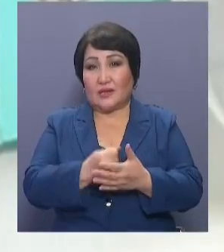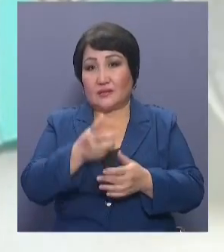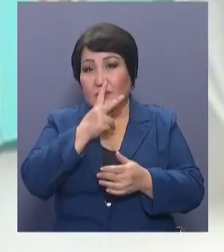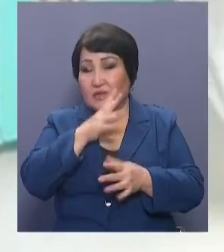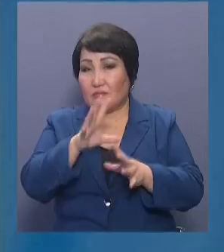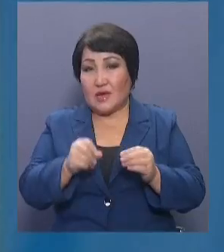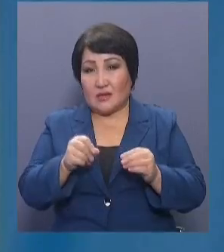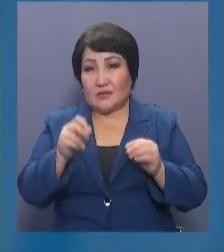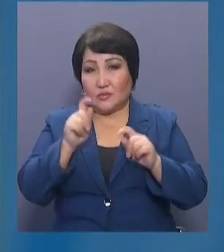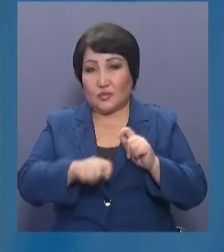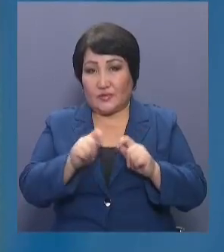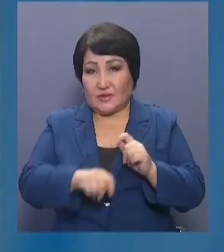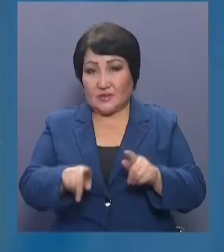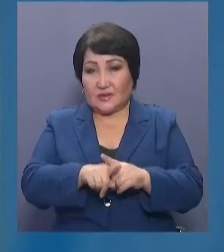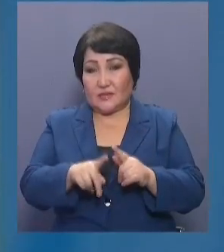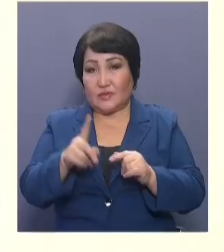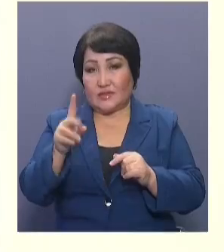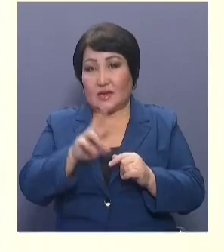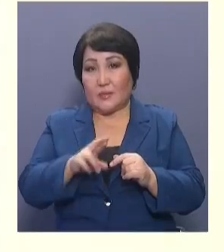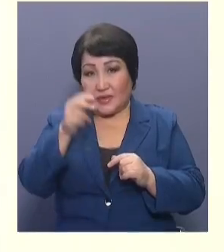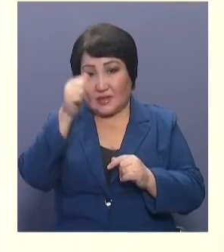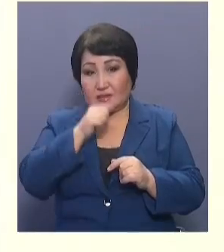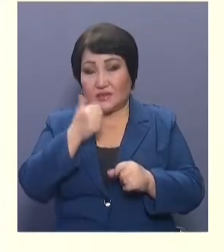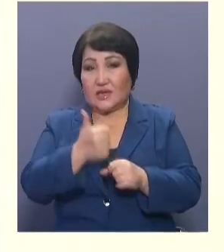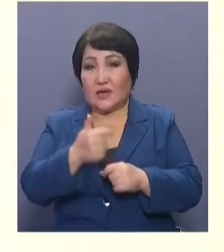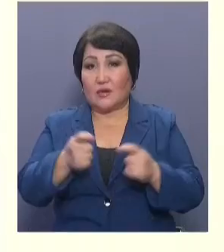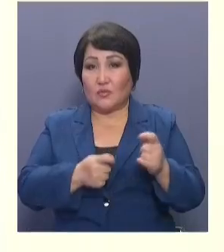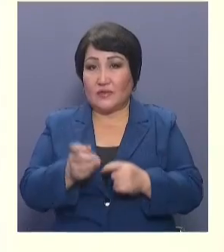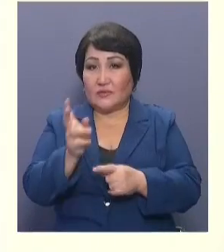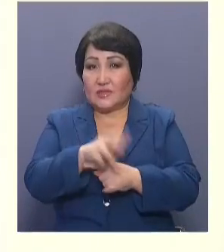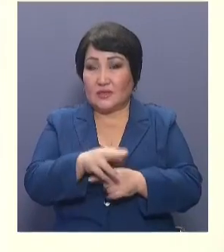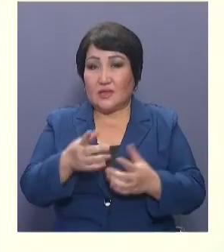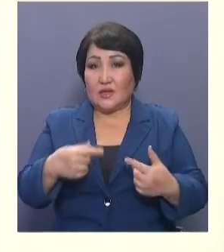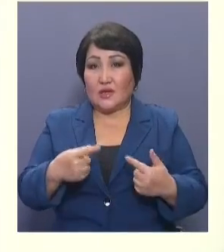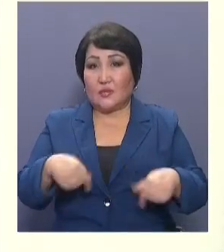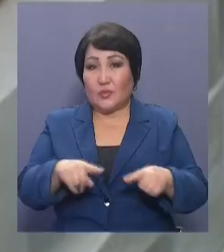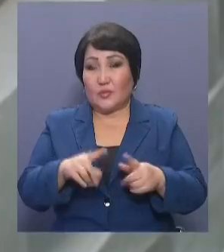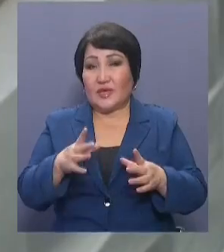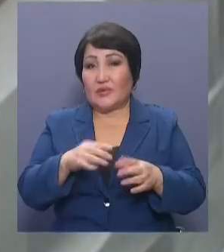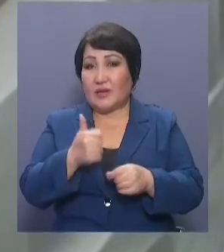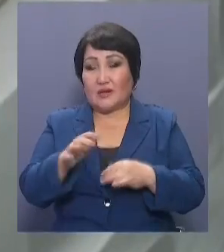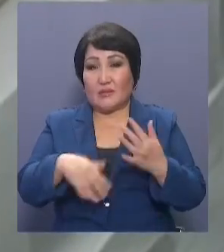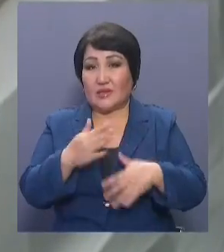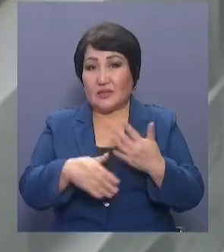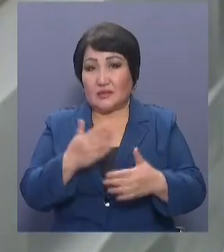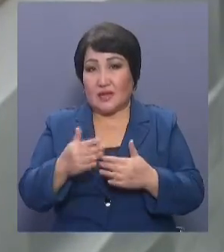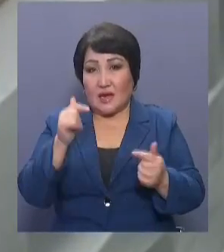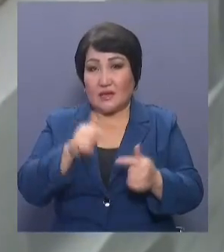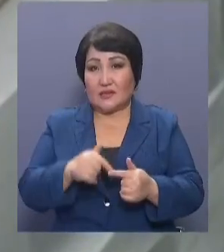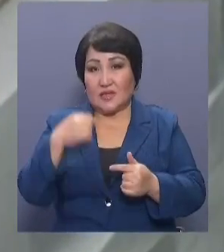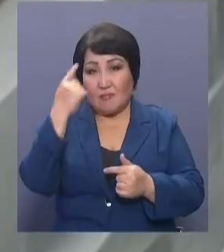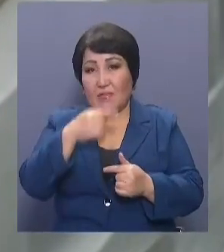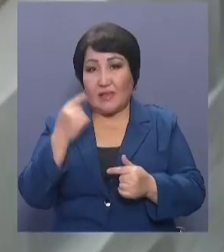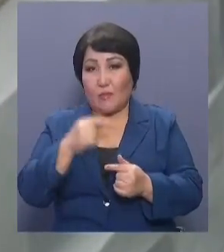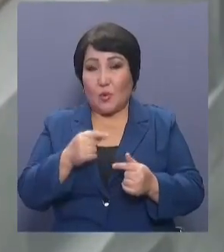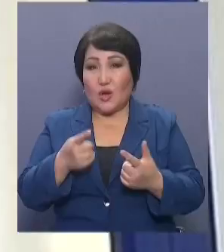салайық, даулы компанияға биыл ақпан айында жаңа басшы келген еді. Төраға мекемедегі барлық былықта антимонополиялық органмен бірлесіп анықтап жатыр.